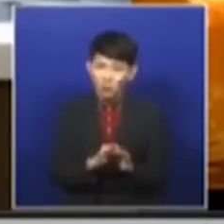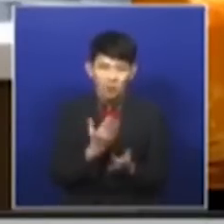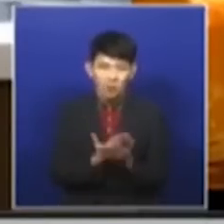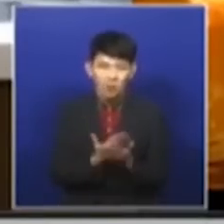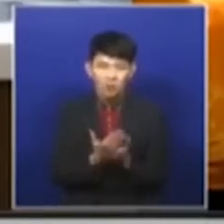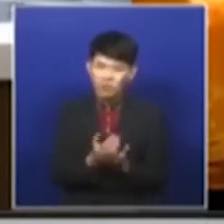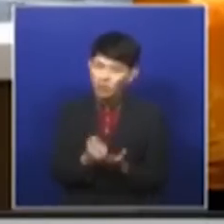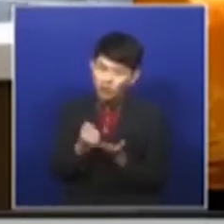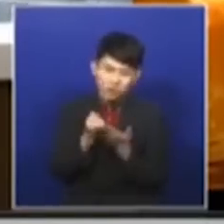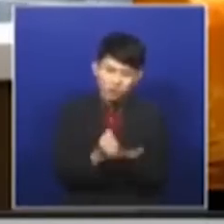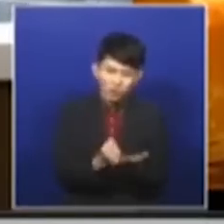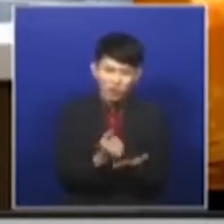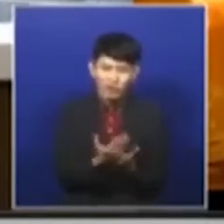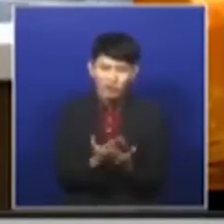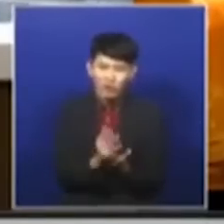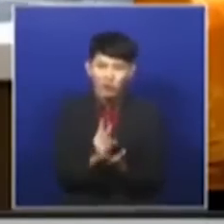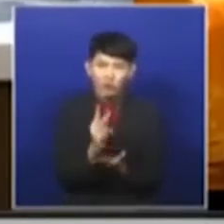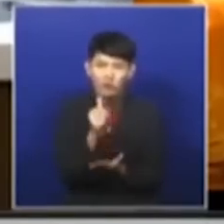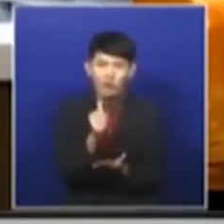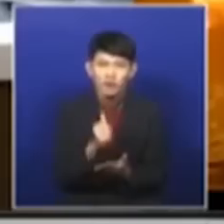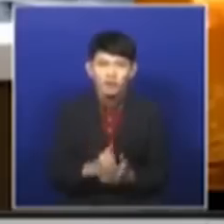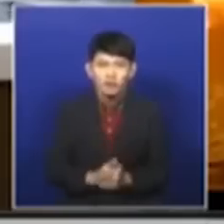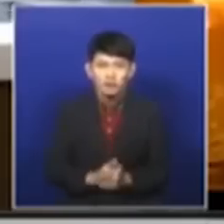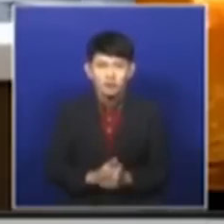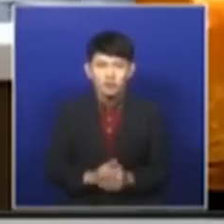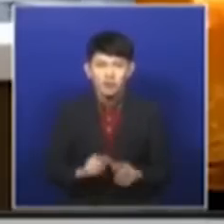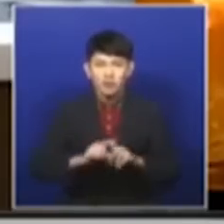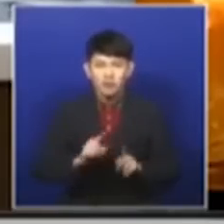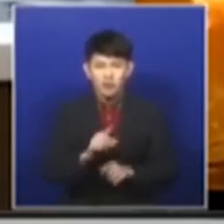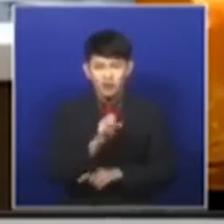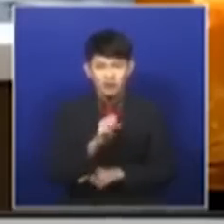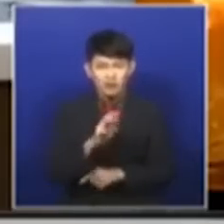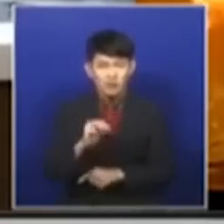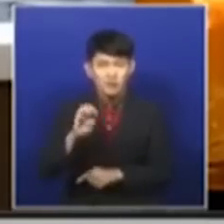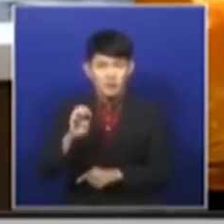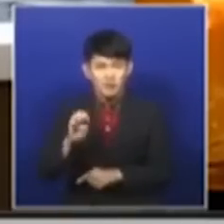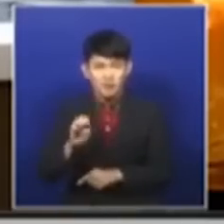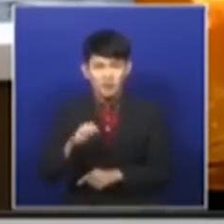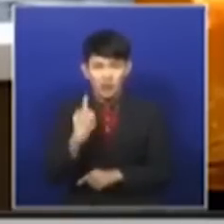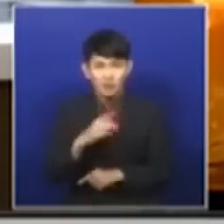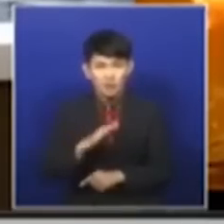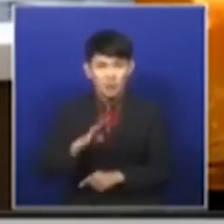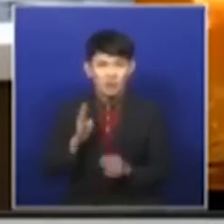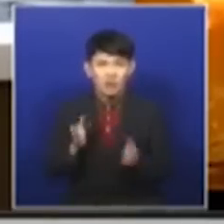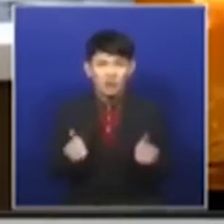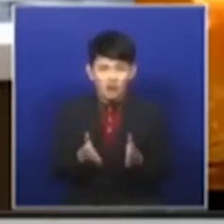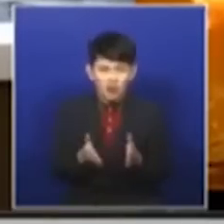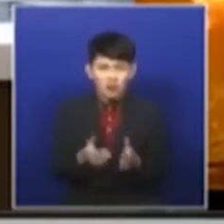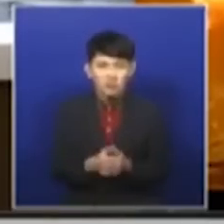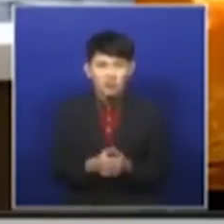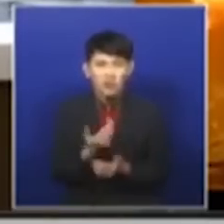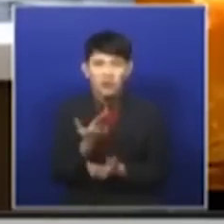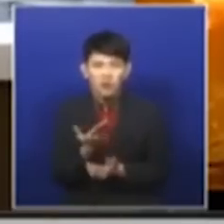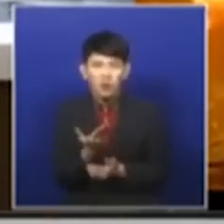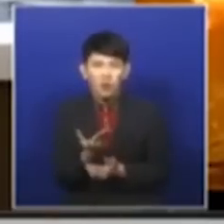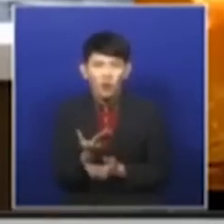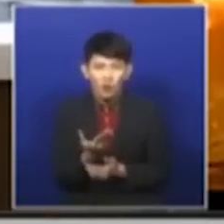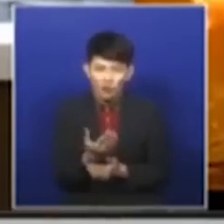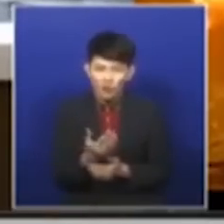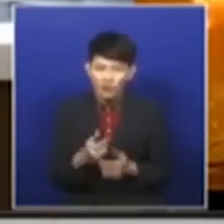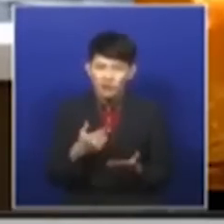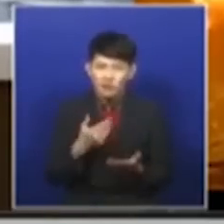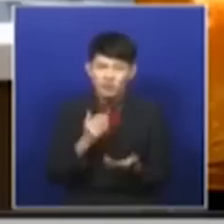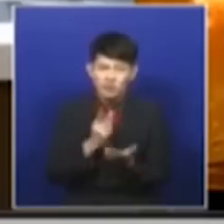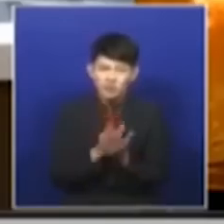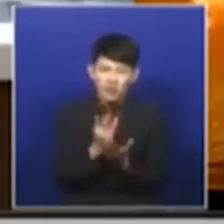งินมาประเคนให้กู้เลยครับแต่กับ SME ผู้ประกอบการรายย่อยนั้นจะขอสินเชื่อก็ยากแสนย